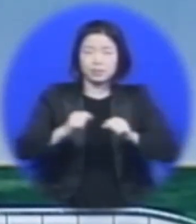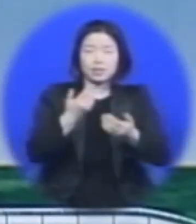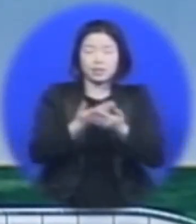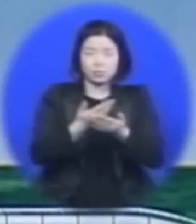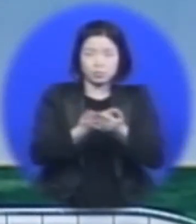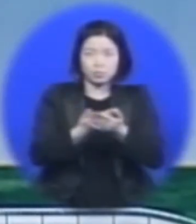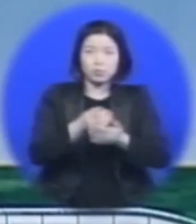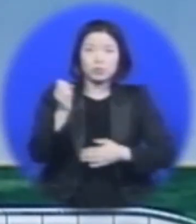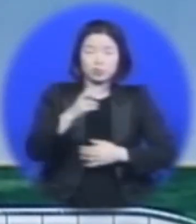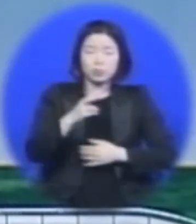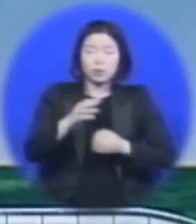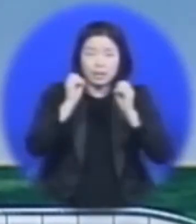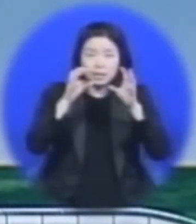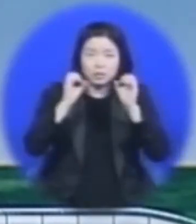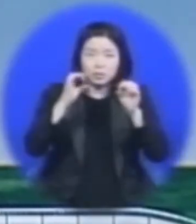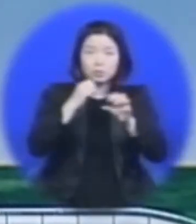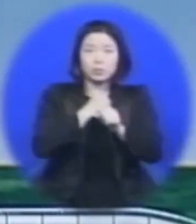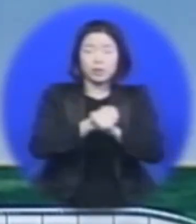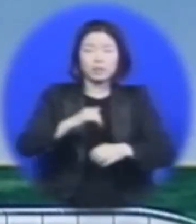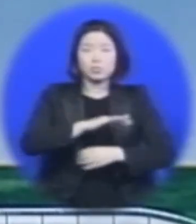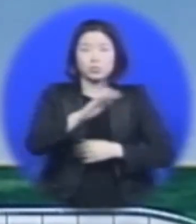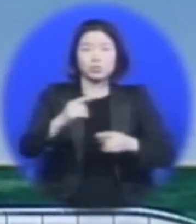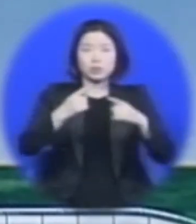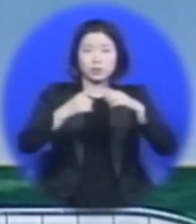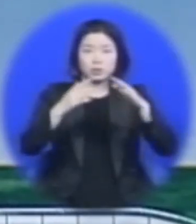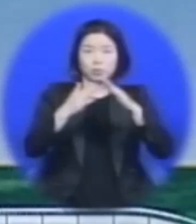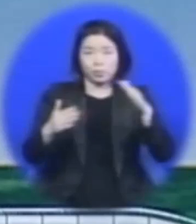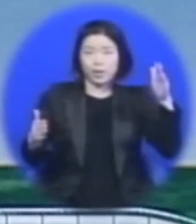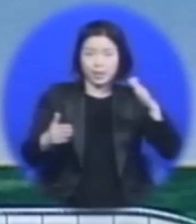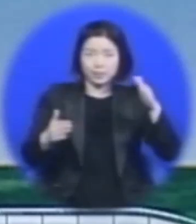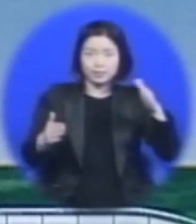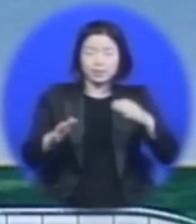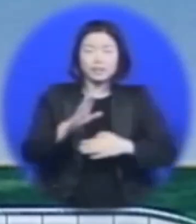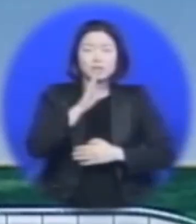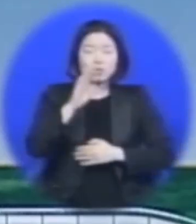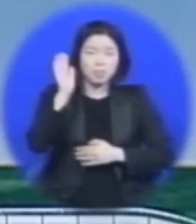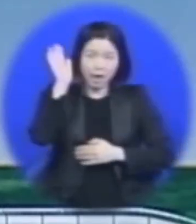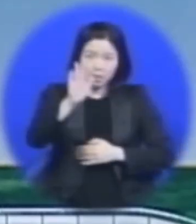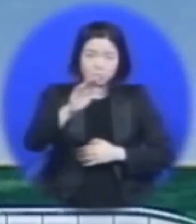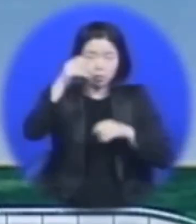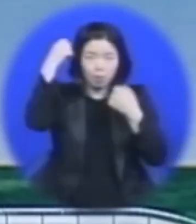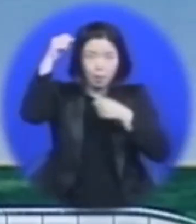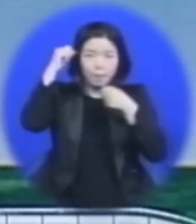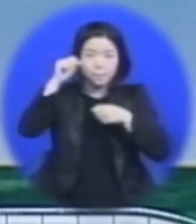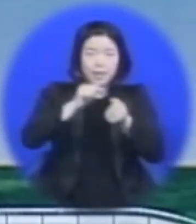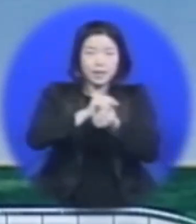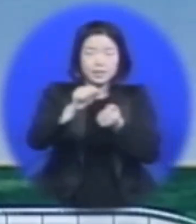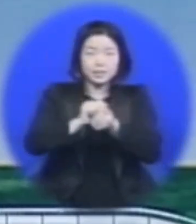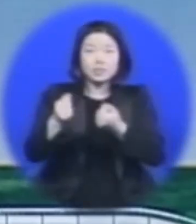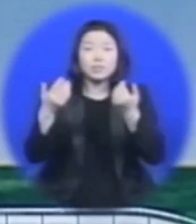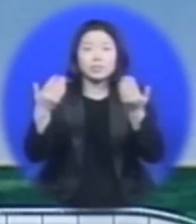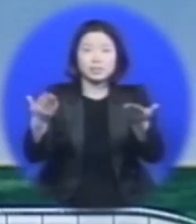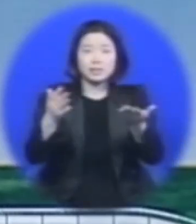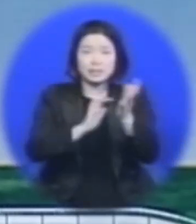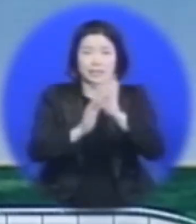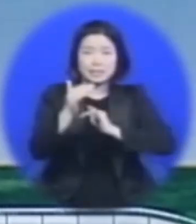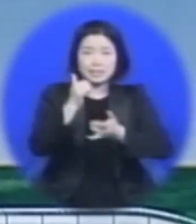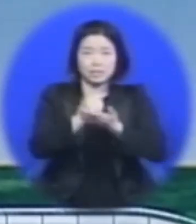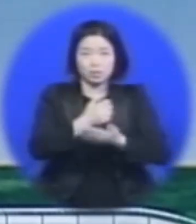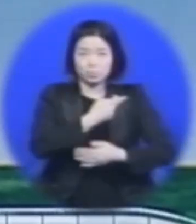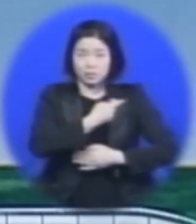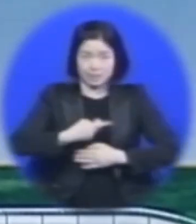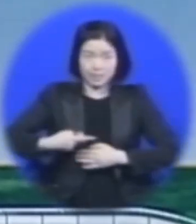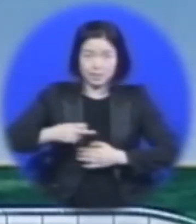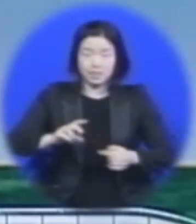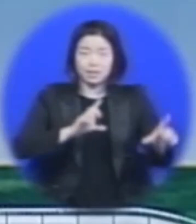하는 우리 교회 학생들이 앞으로 정말 어주는 예님의 자의